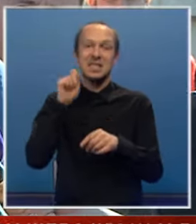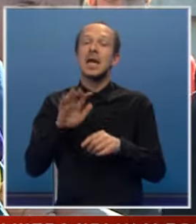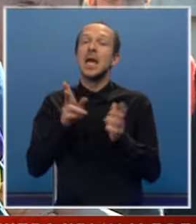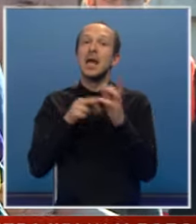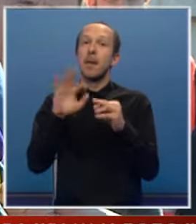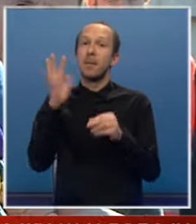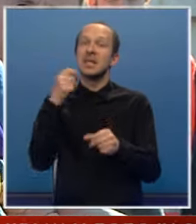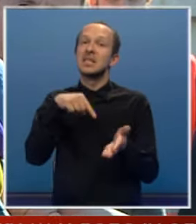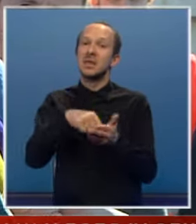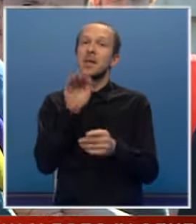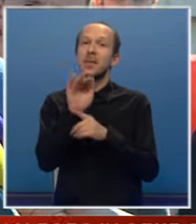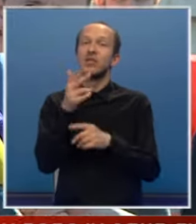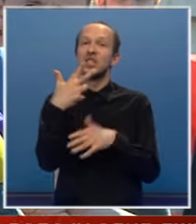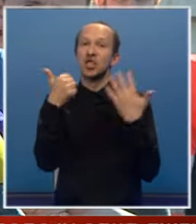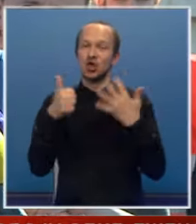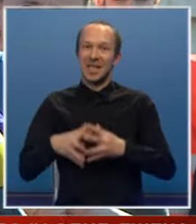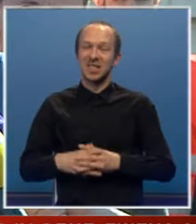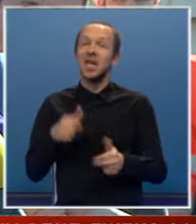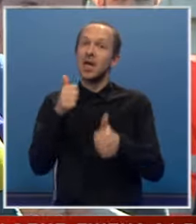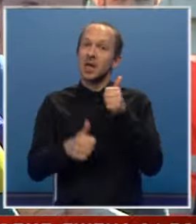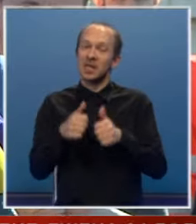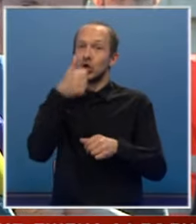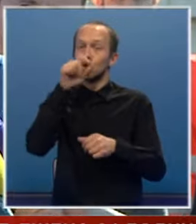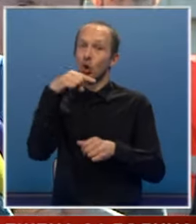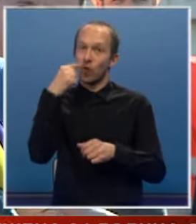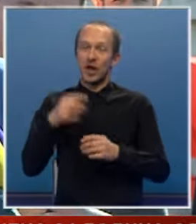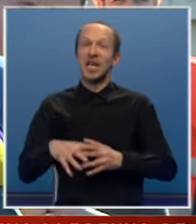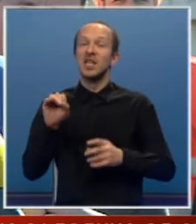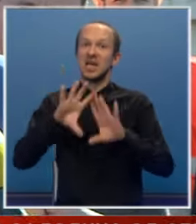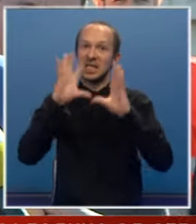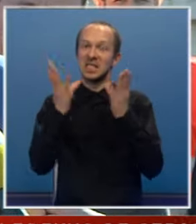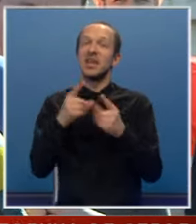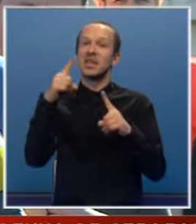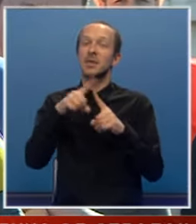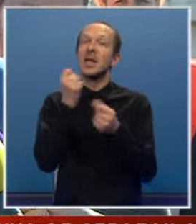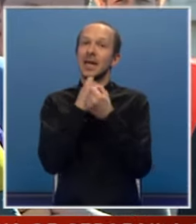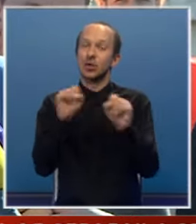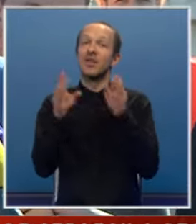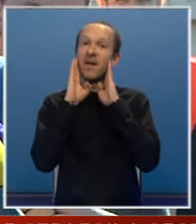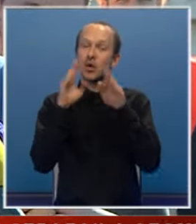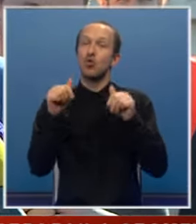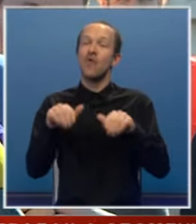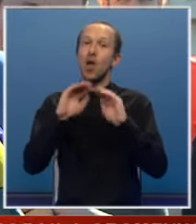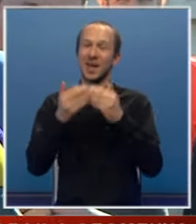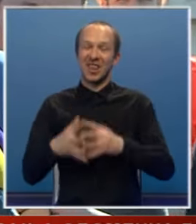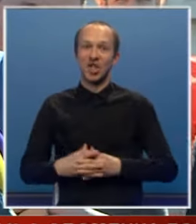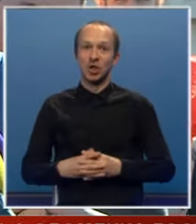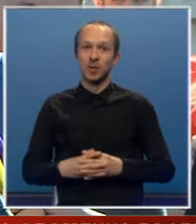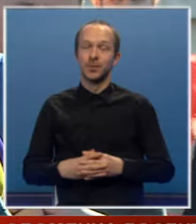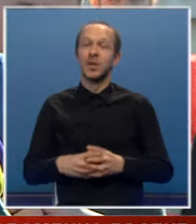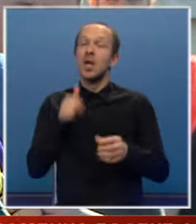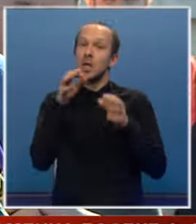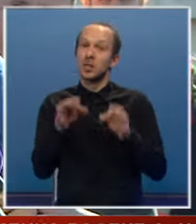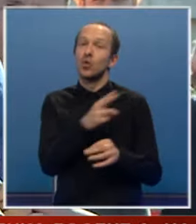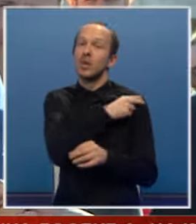15 mjesta i prijavljeno 36 kandidata, što govori znači da svi i Trebinje i Hercegovina vjeruje u ovaj objekat i da ćemo